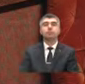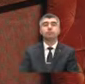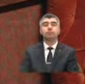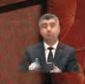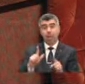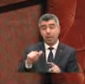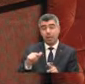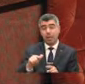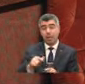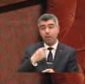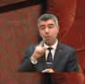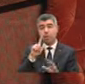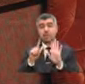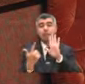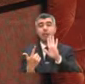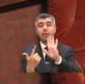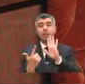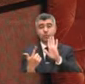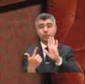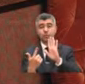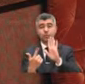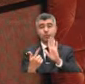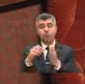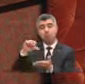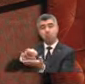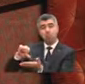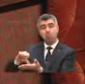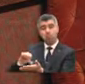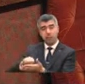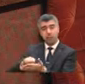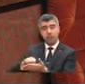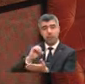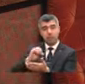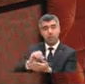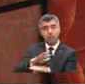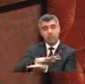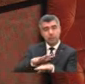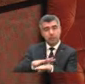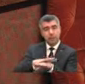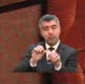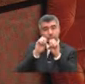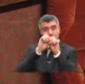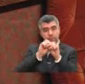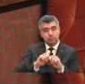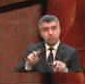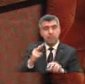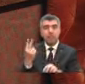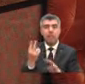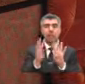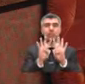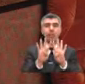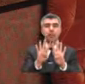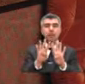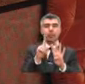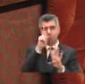17 مركز للأجهزة الترابية المندمجة، وغادي يتم التعميم ديالهم هذه السنة باش يوصلوا 82 كما قلت في